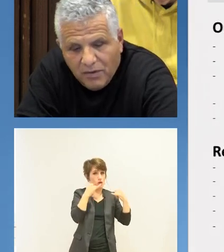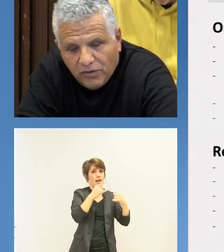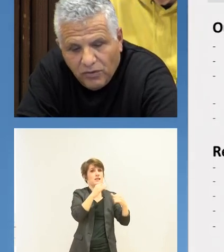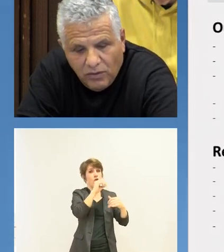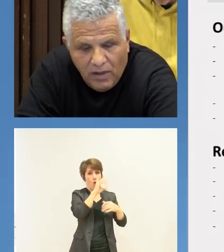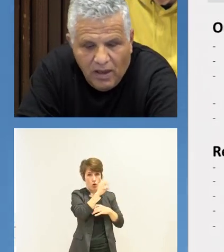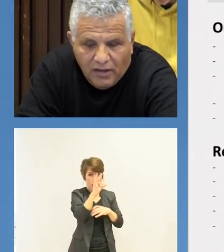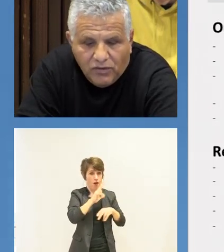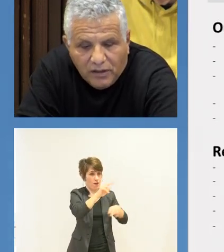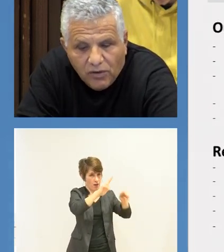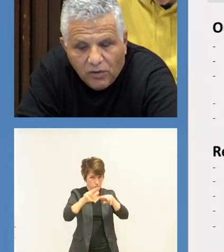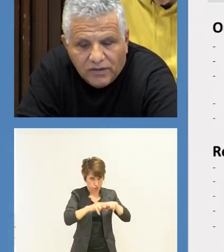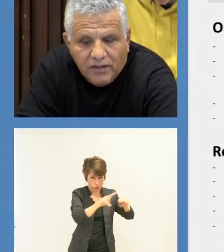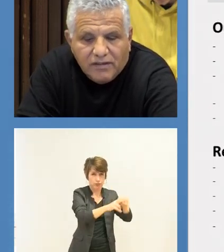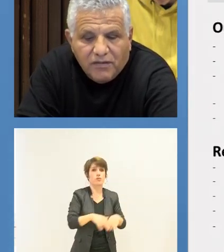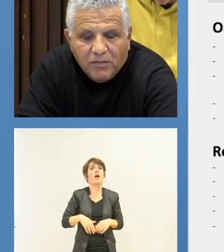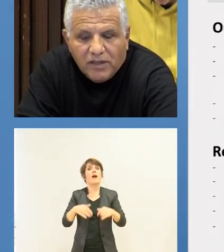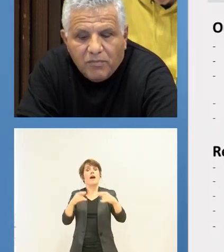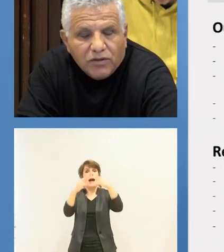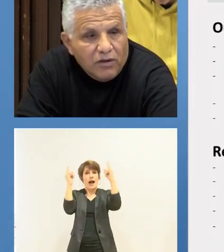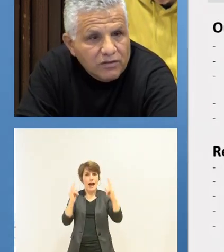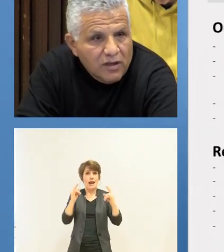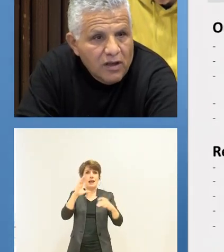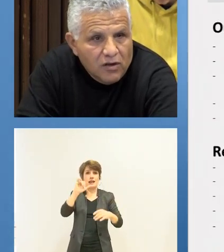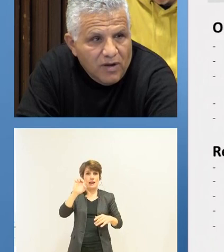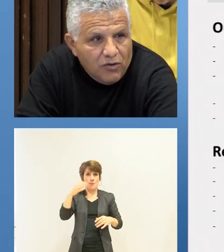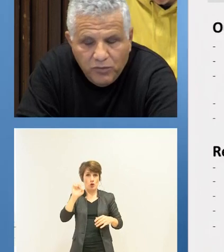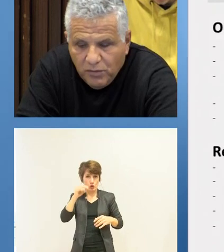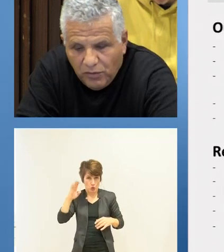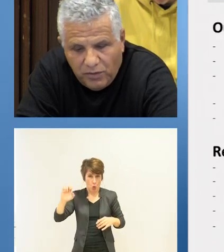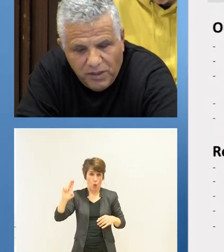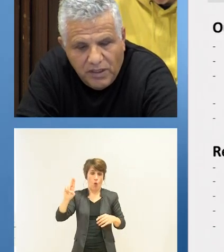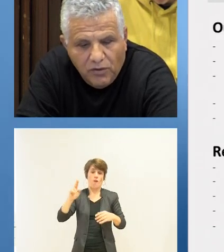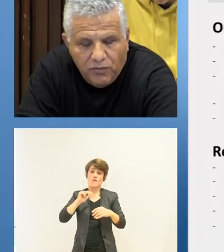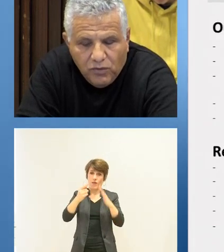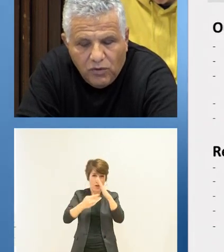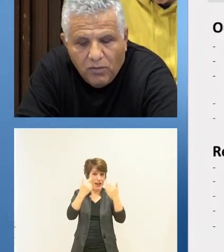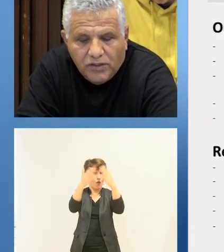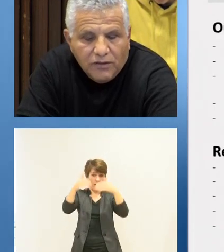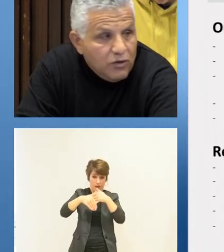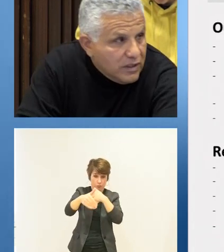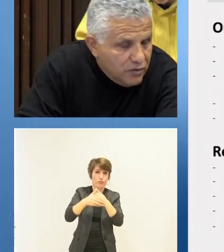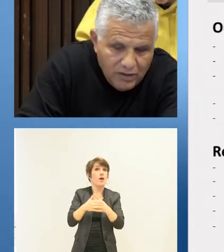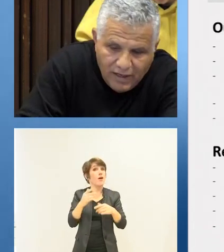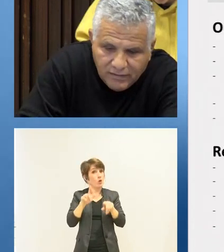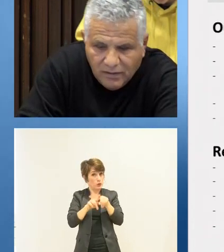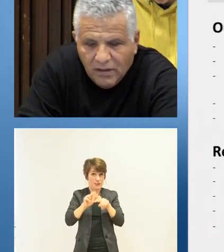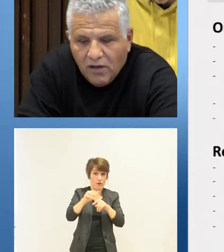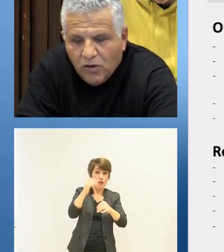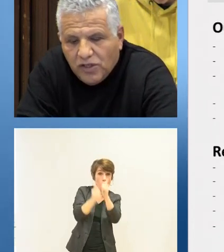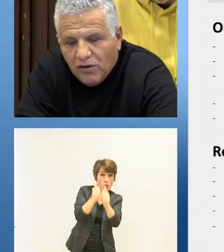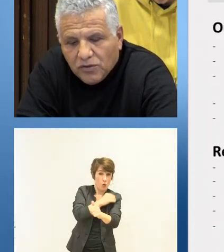la halle clemenceau et nous accueillerons aussi des événements d'importance comme la coupe du monde féminine de foot le mondial de hockey sur glace